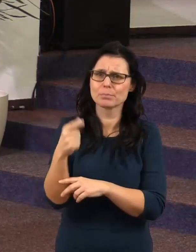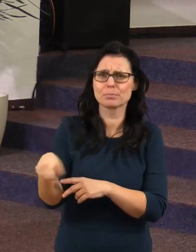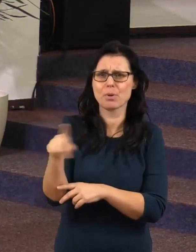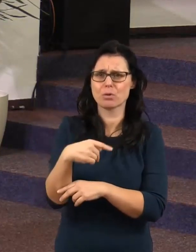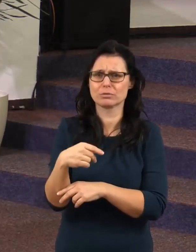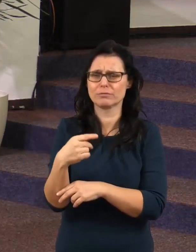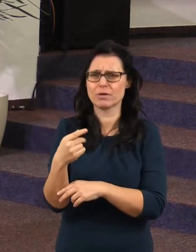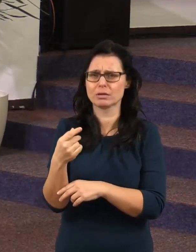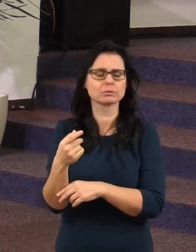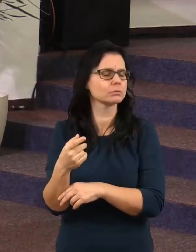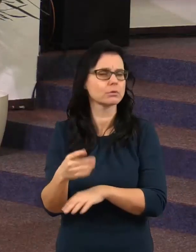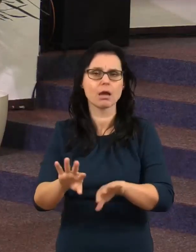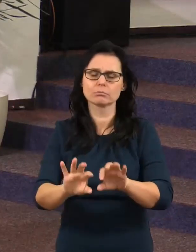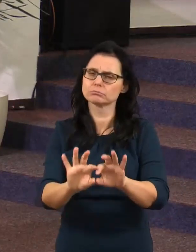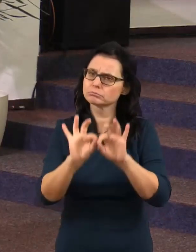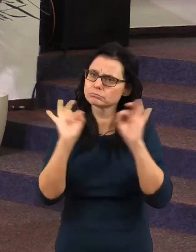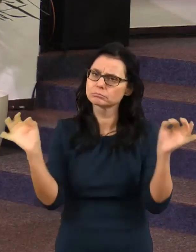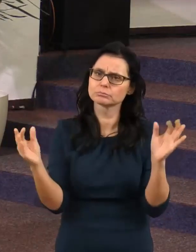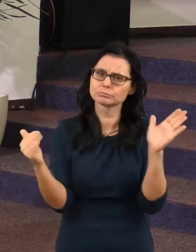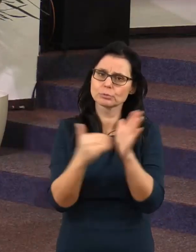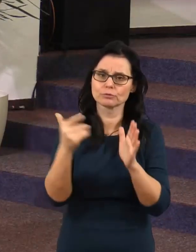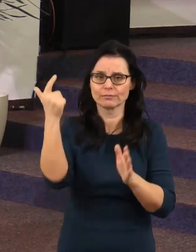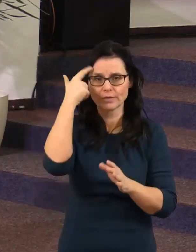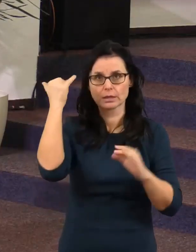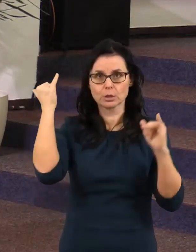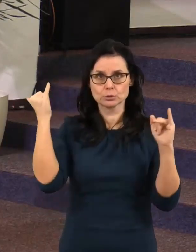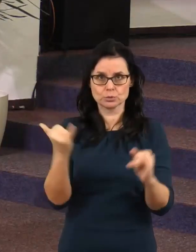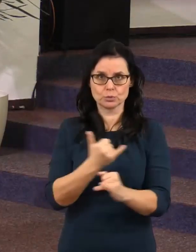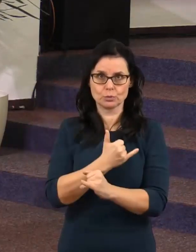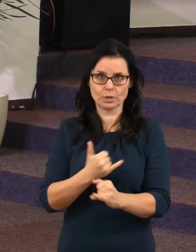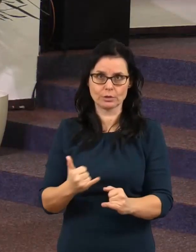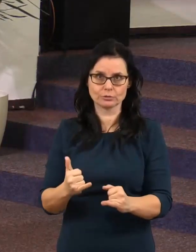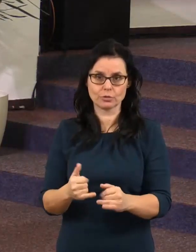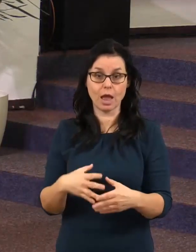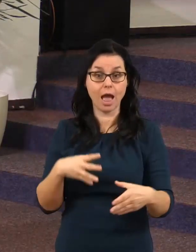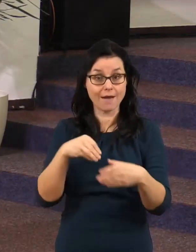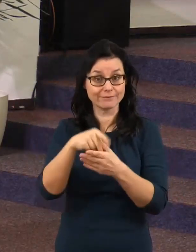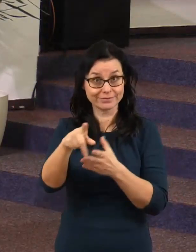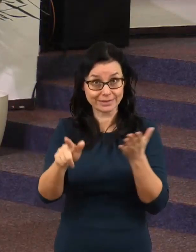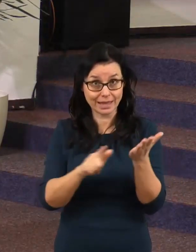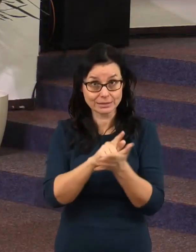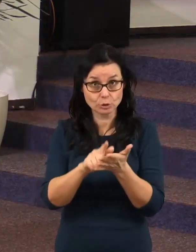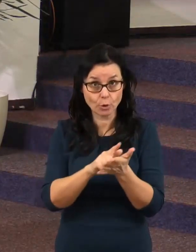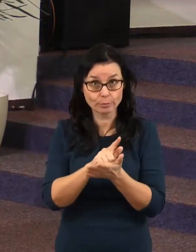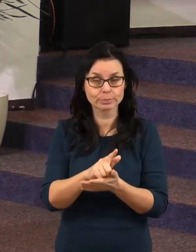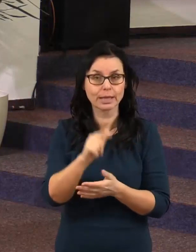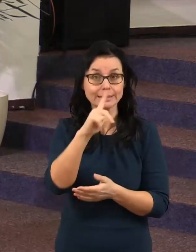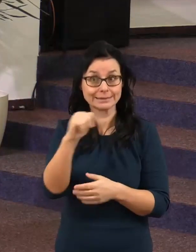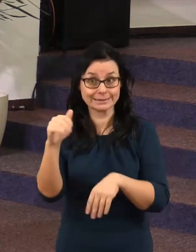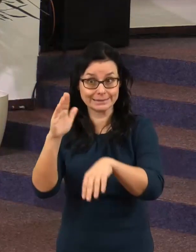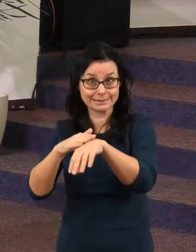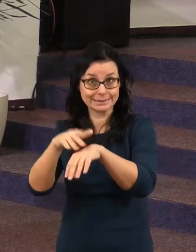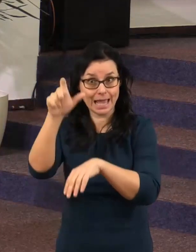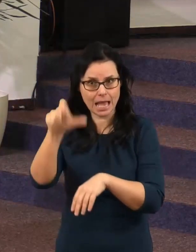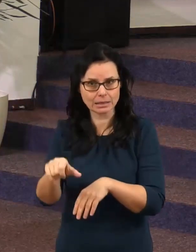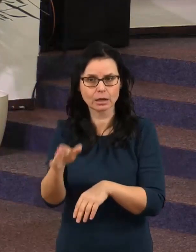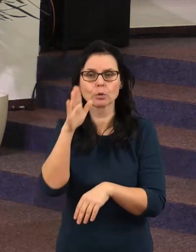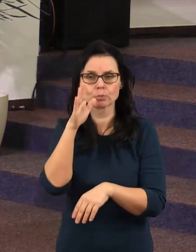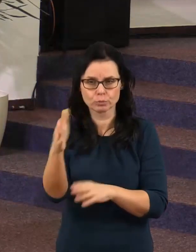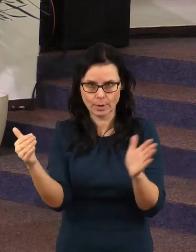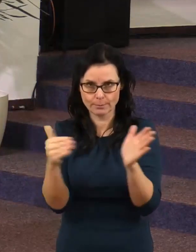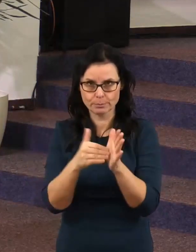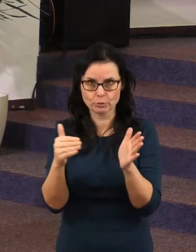Budou chtět vidět, jaká je skutečnost. A v té době Danieli bude potřeba